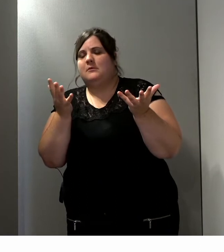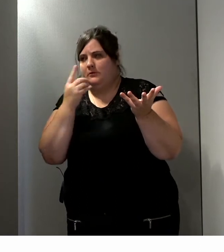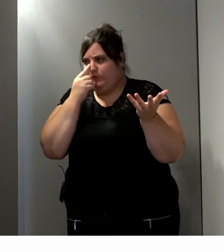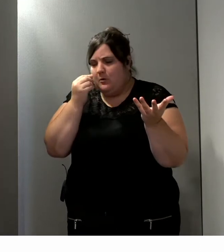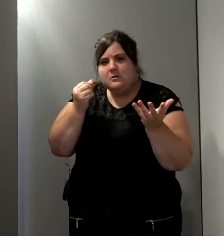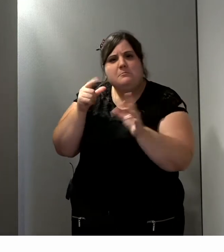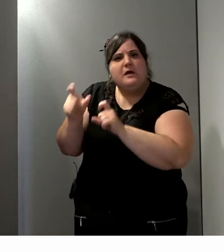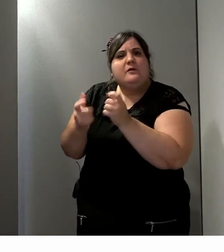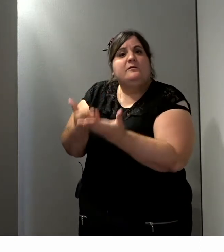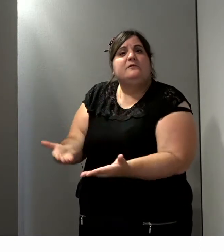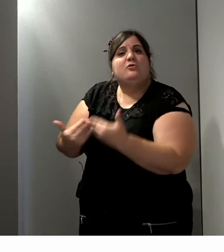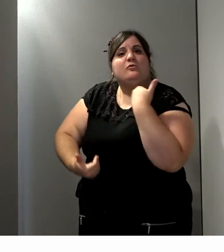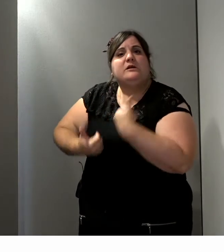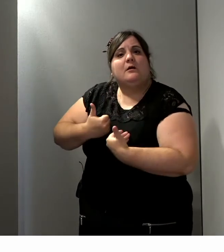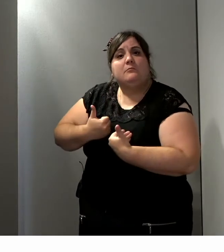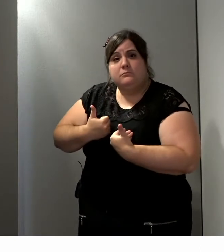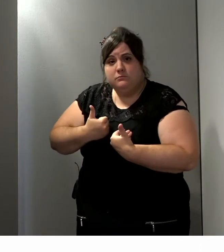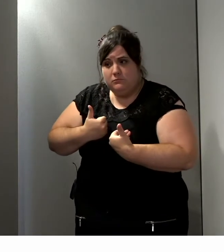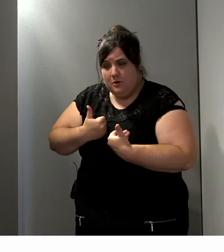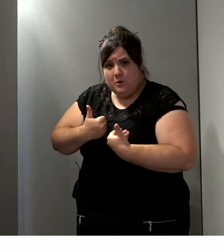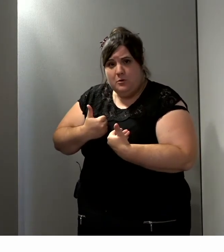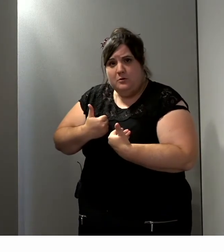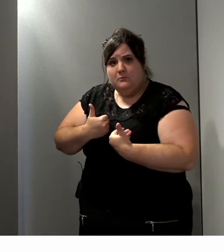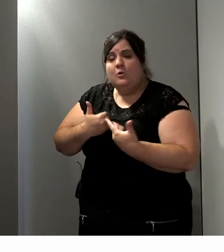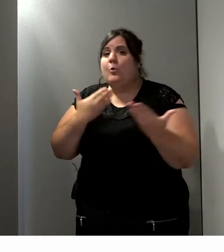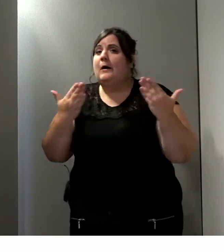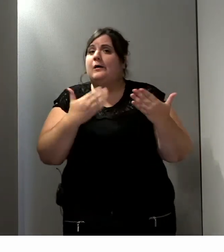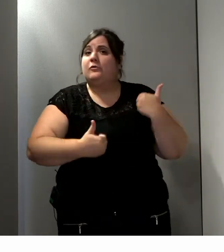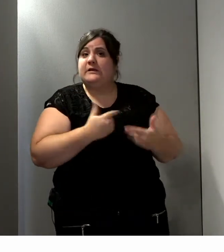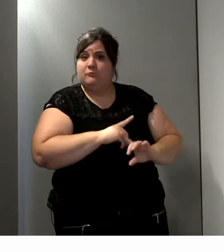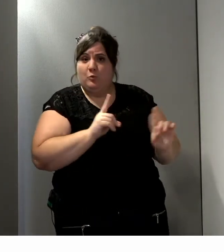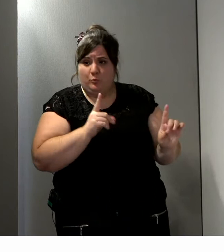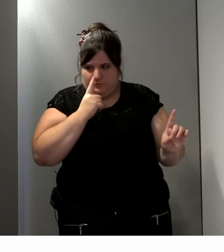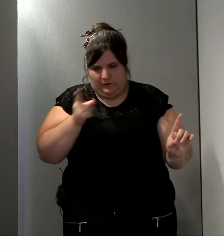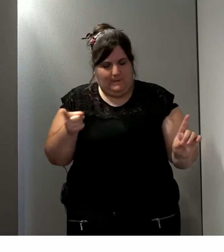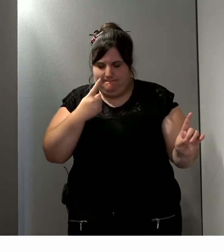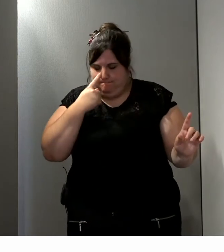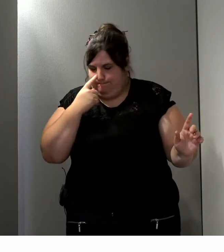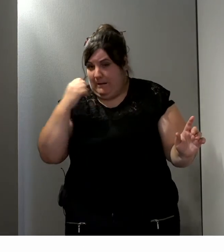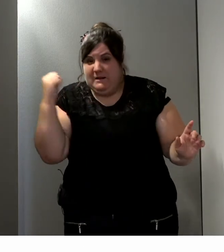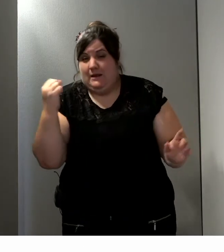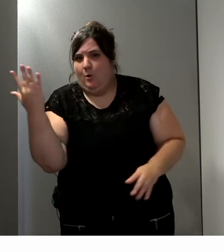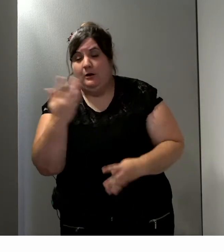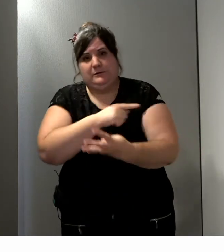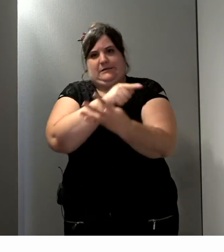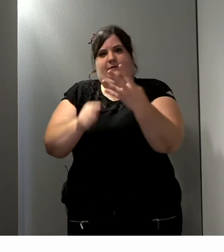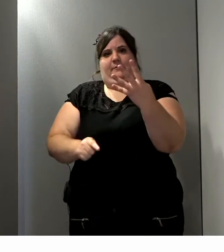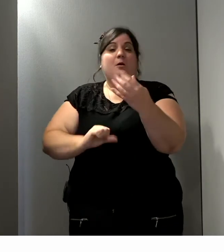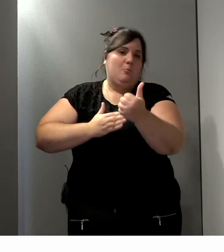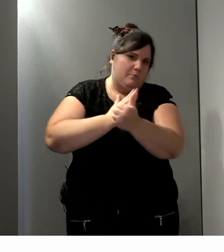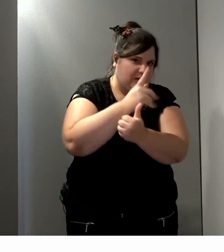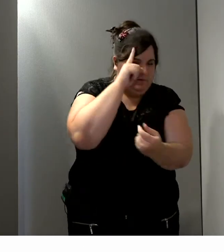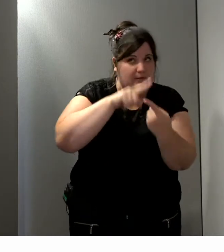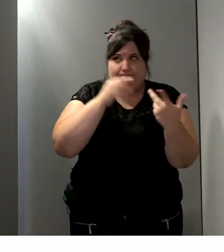plus chez ces publics-là comparativement à d'autres publics d'entrepreneurs, que sont les 4 freins suivants. Le premier, c'est bien sûr un frein lié